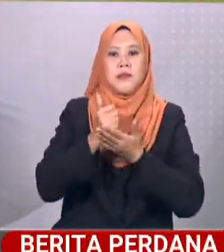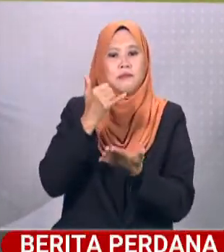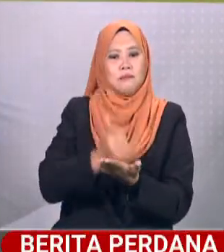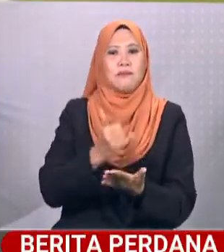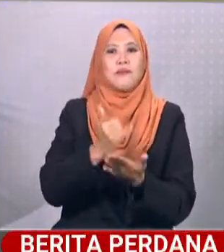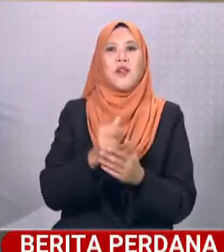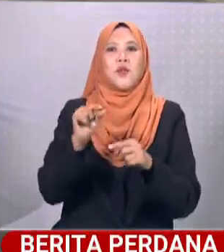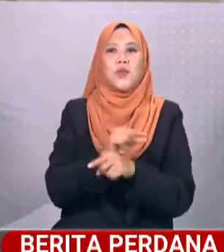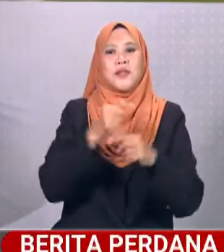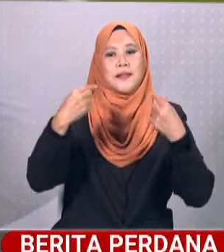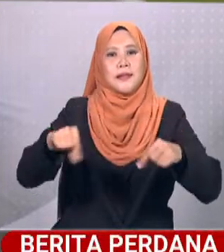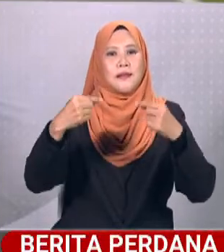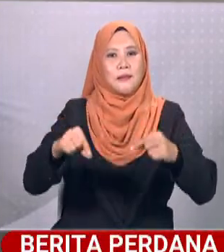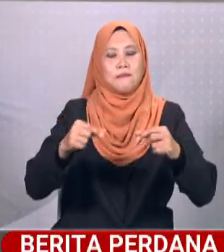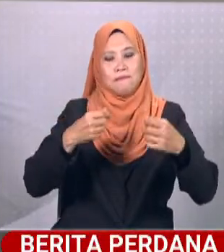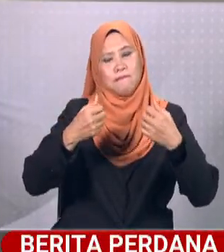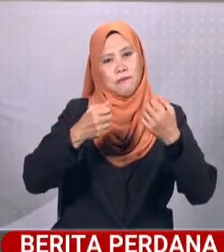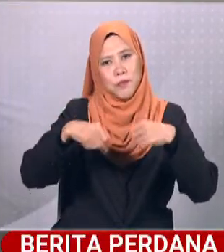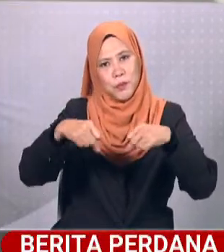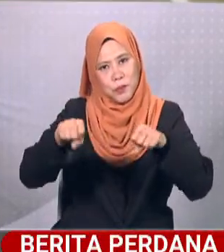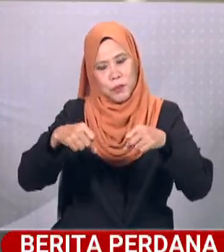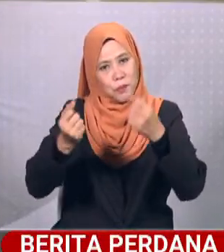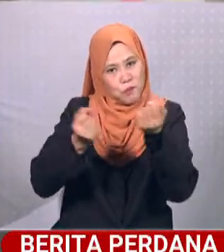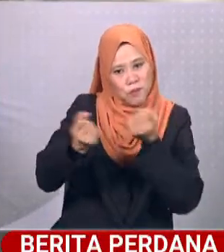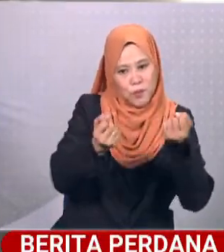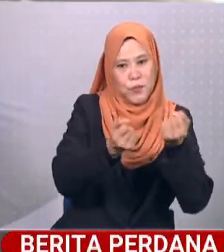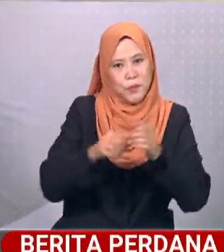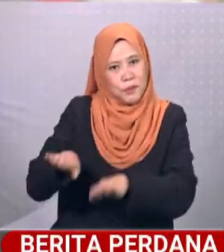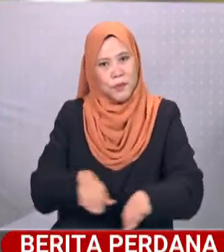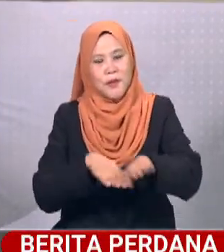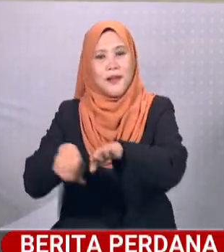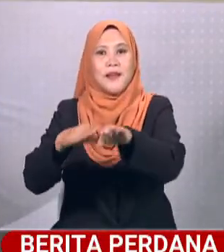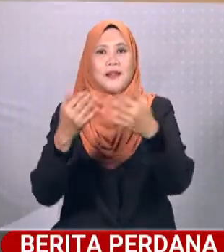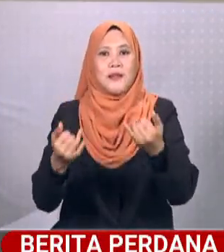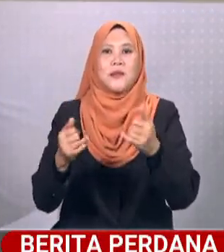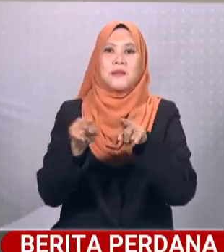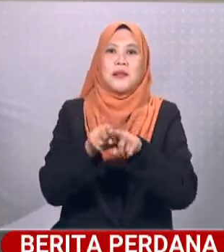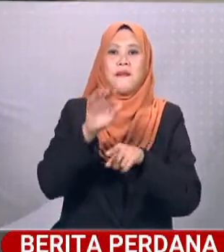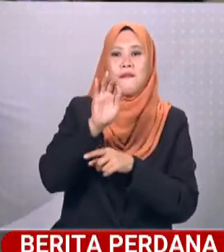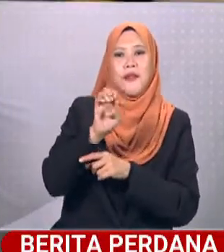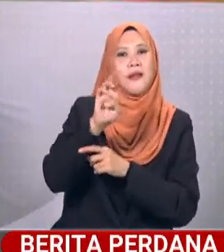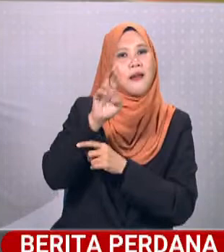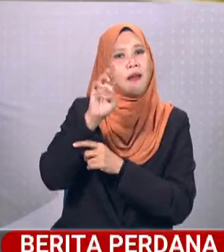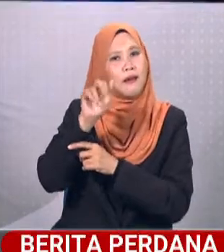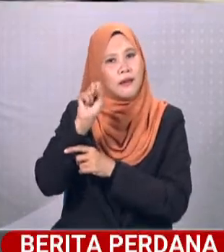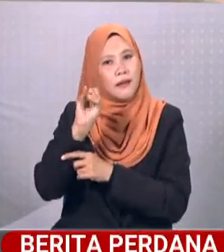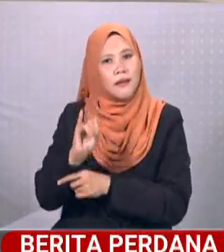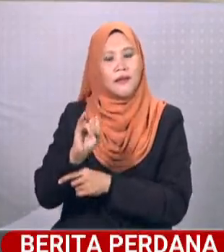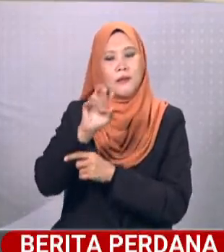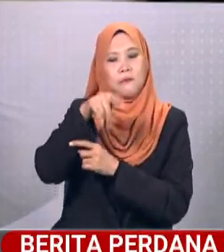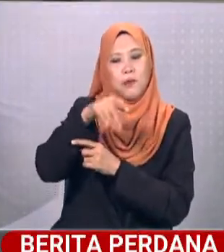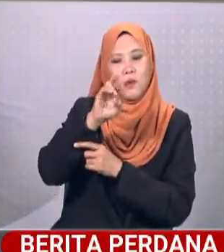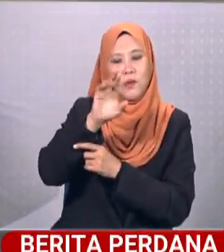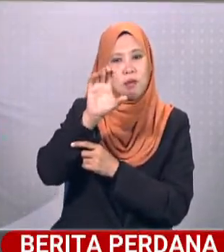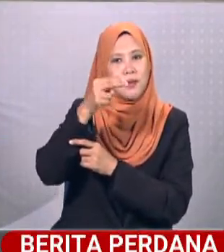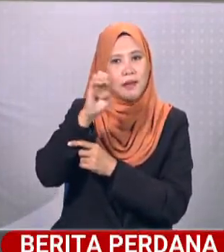rumah menggunakan peluang ini untuk berlumba secara virtual. Jentera berkuasa tinggi seperti Ferrari, Porsche, Mercedes